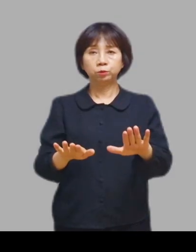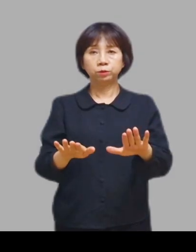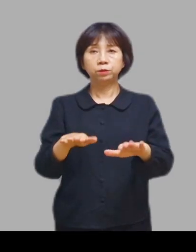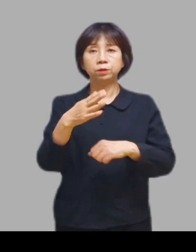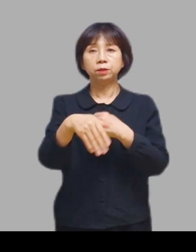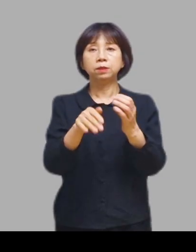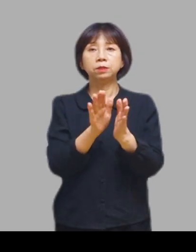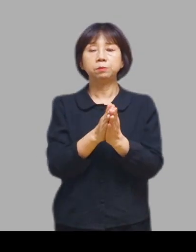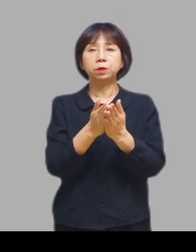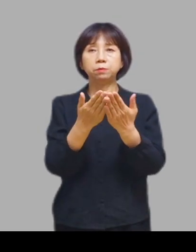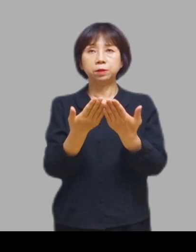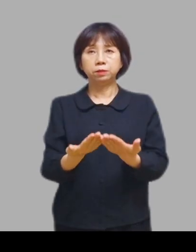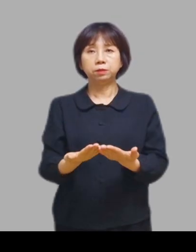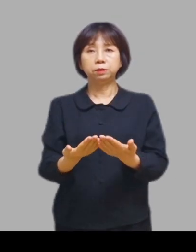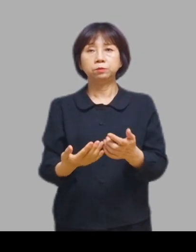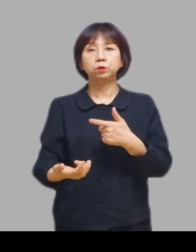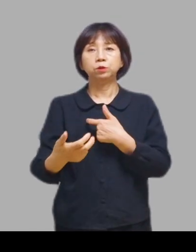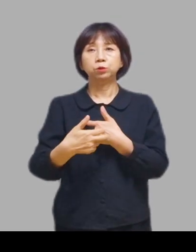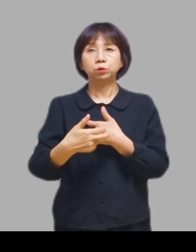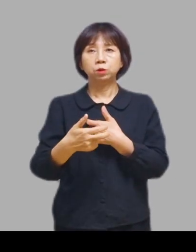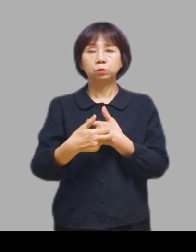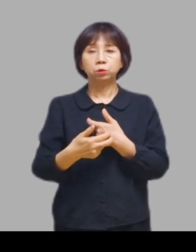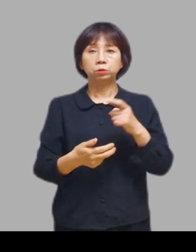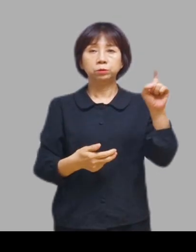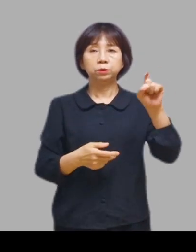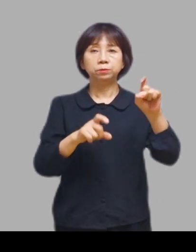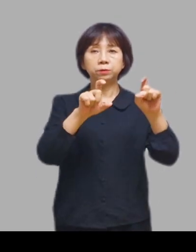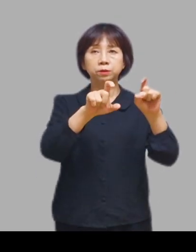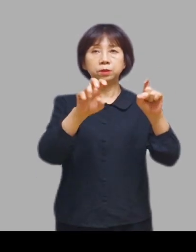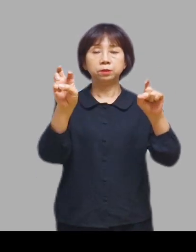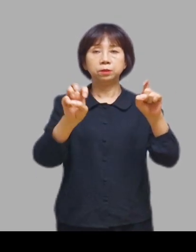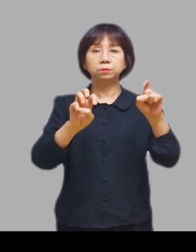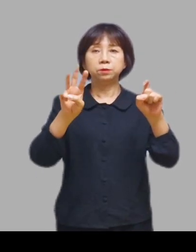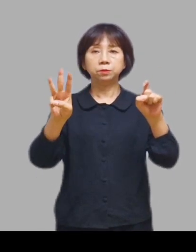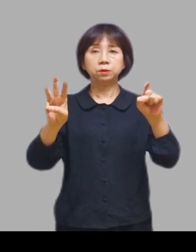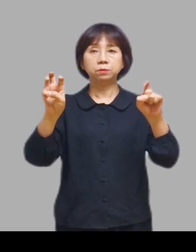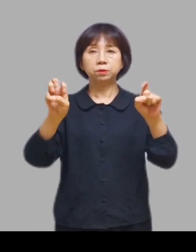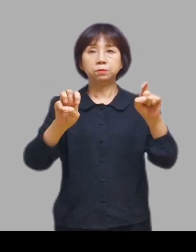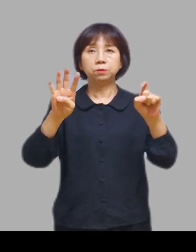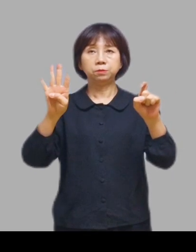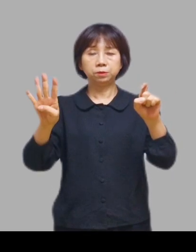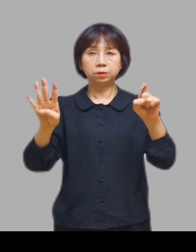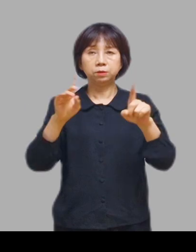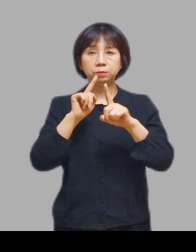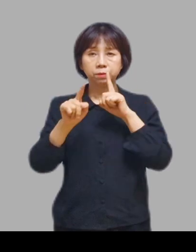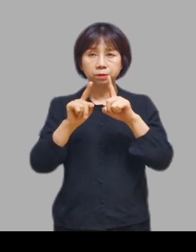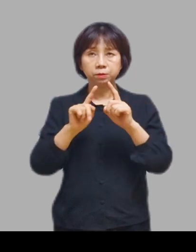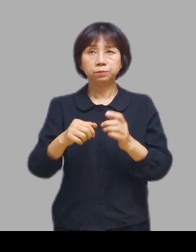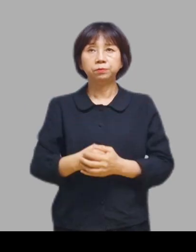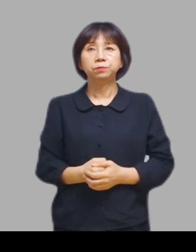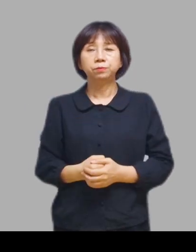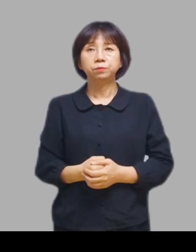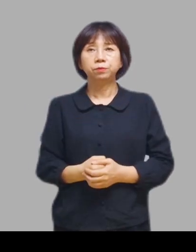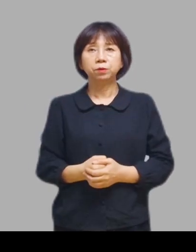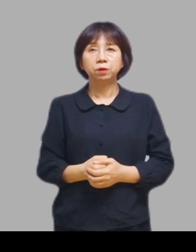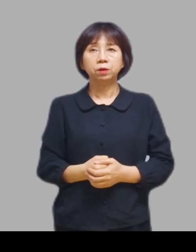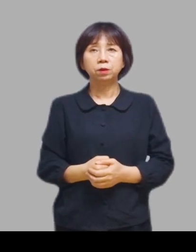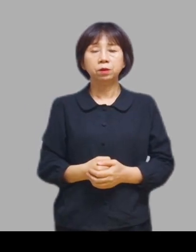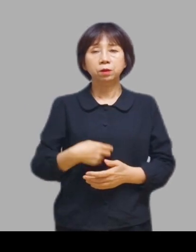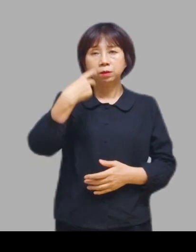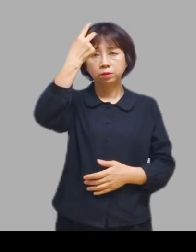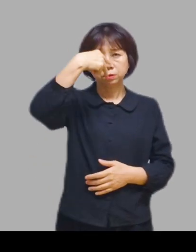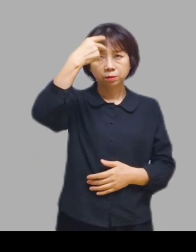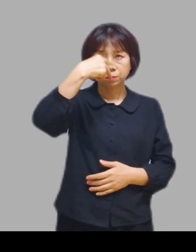오늘 주시는 하나님의 말씀은 누가복음 10장 33절 34절 말씀입니다. 어떤